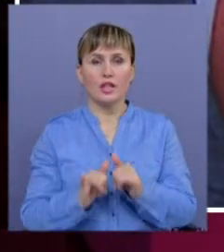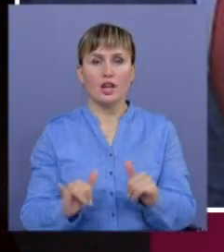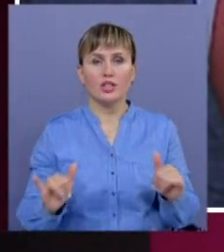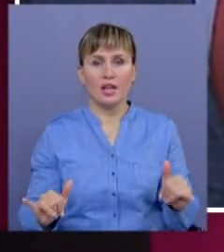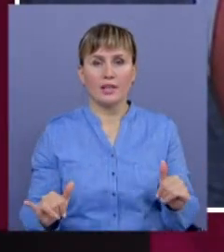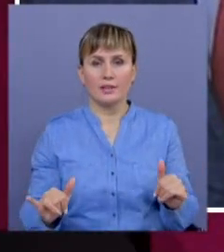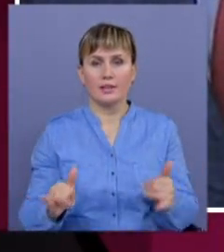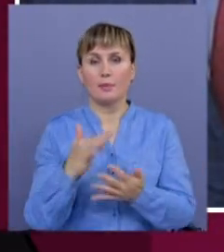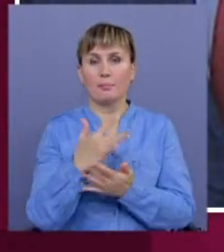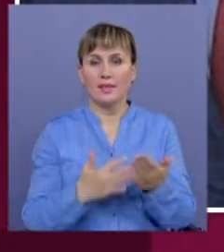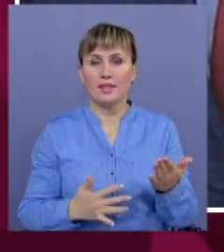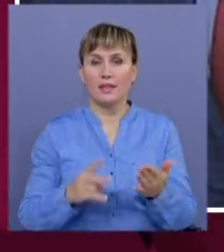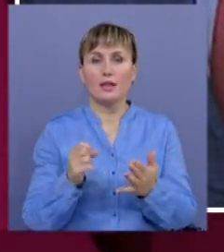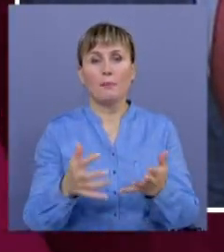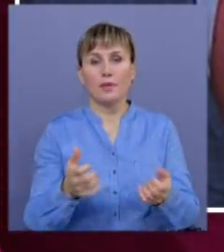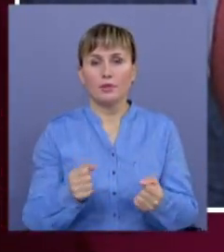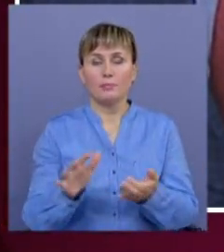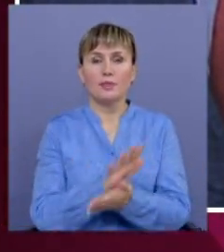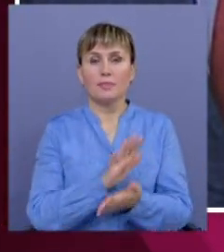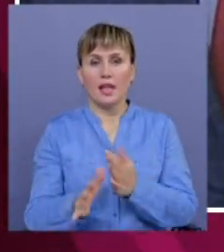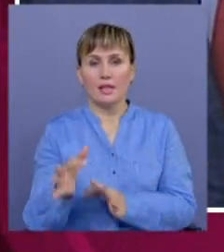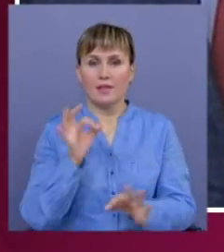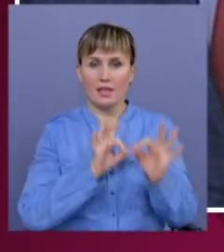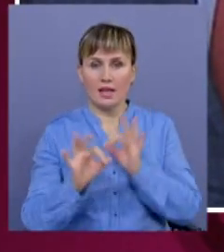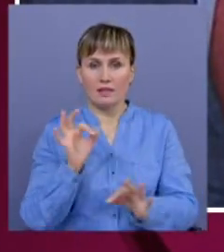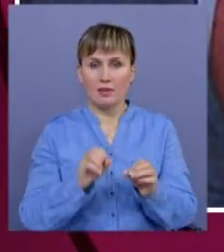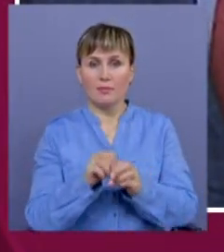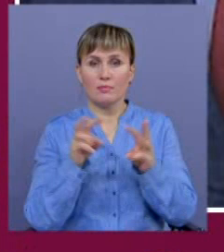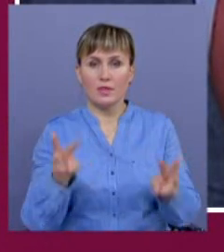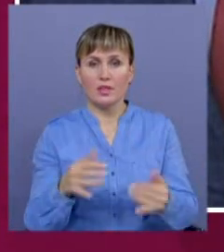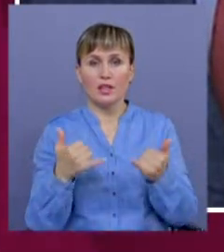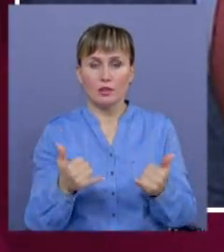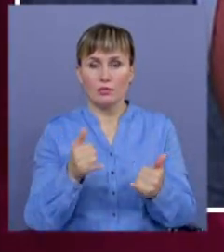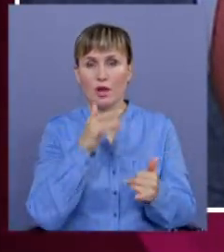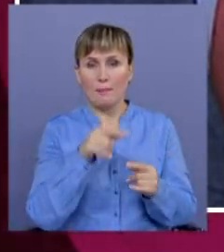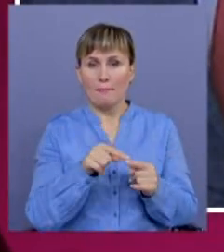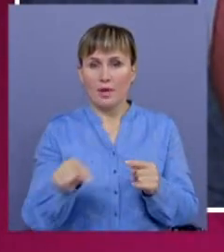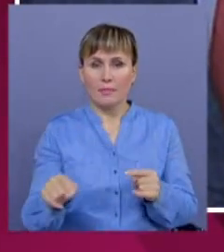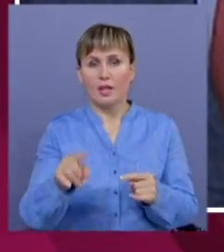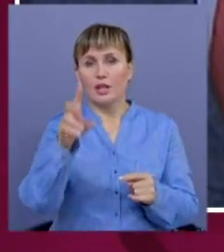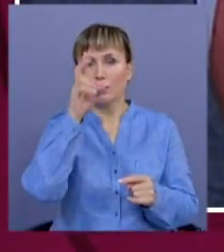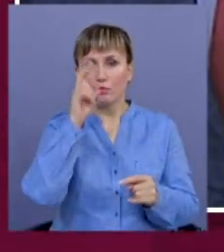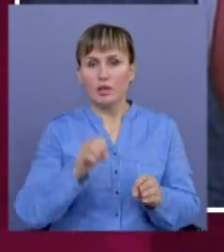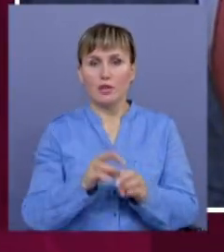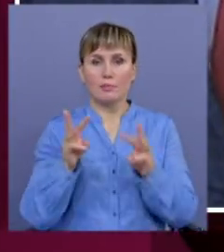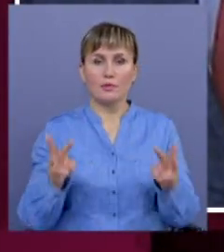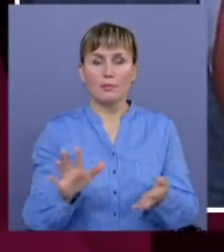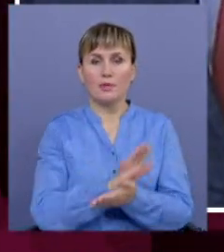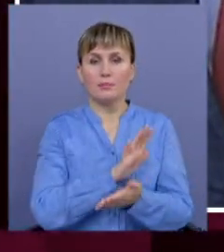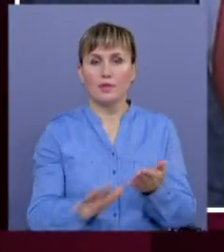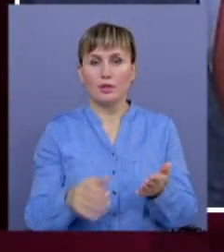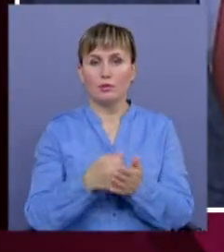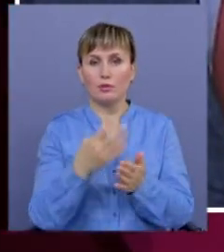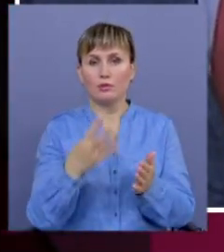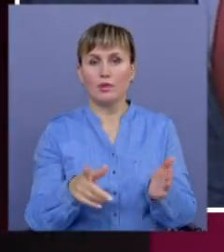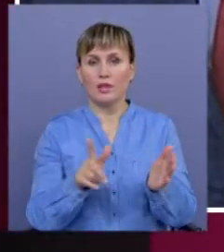расширить список на получение бесплатного лекарственного обеспечения. На текущий момент государство обеспечивает бесплатно по